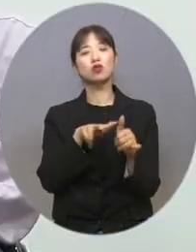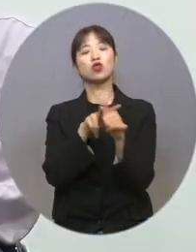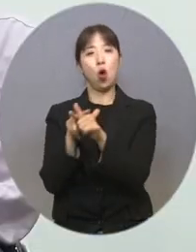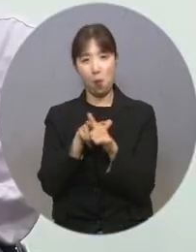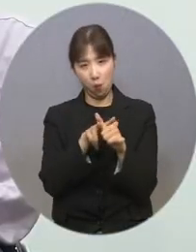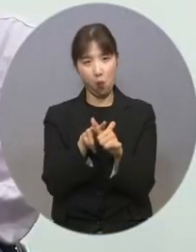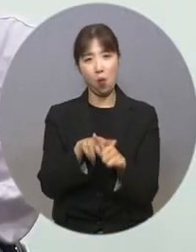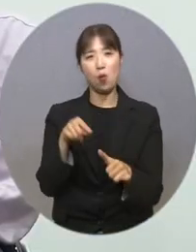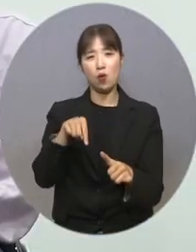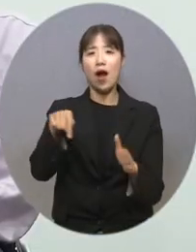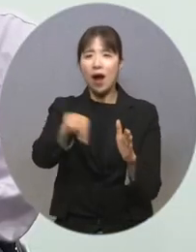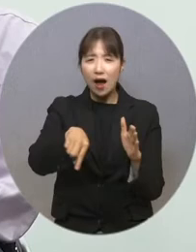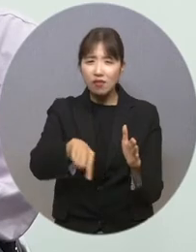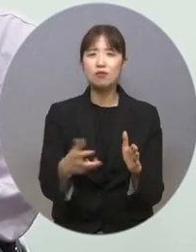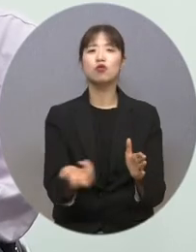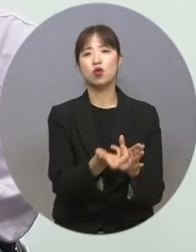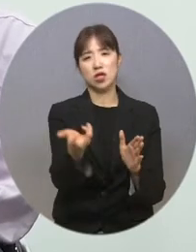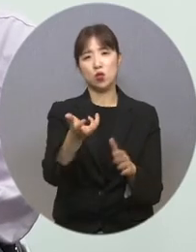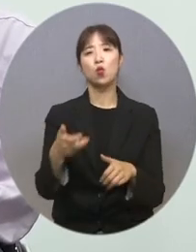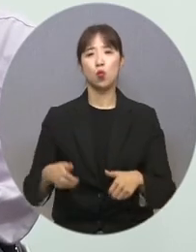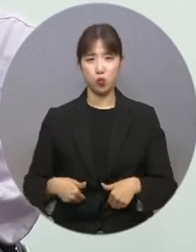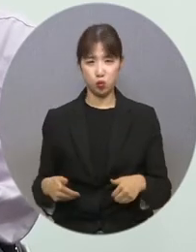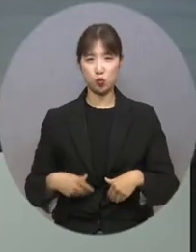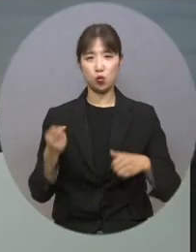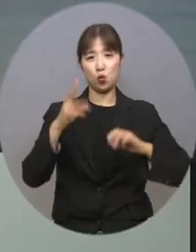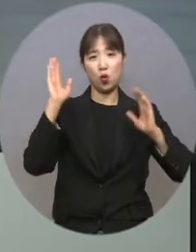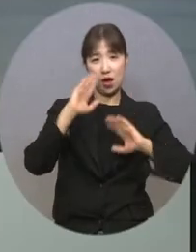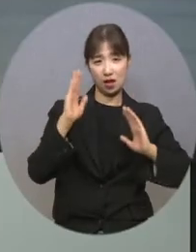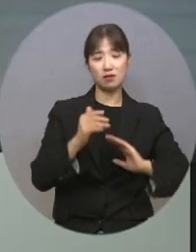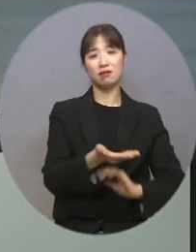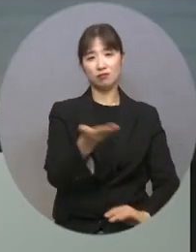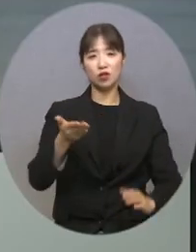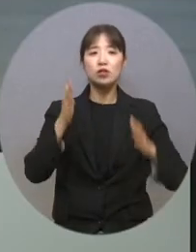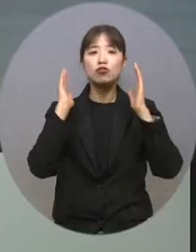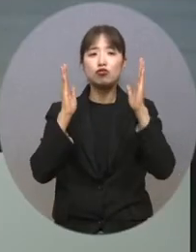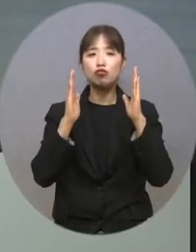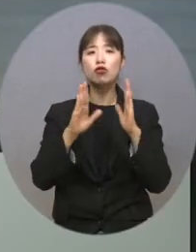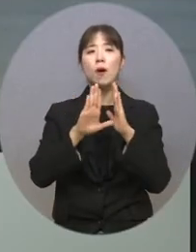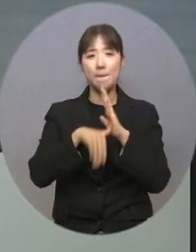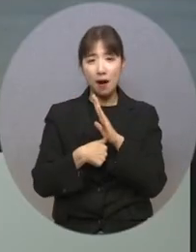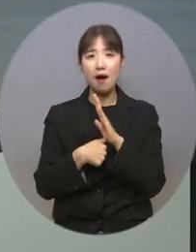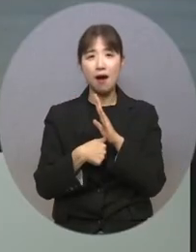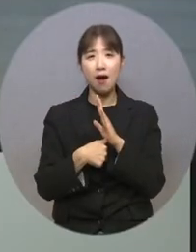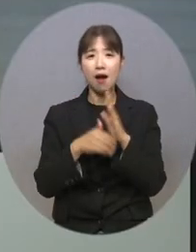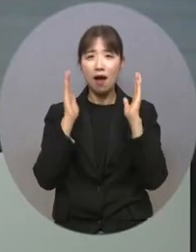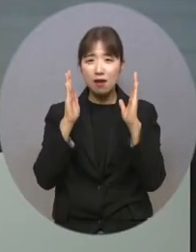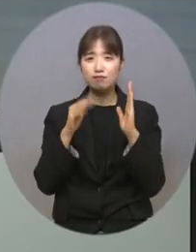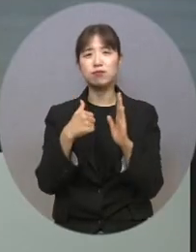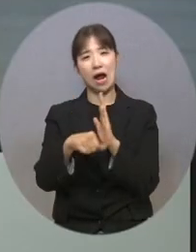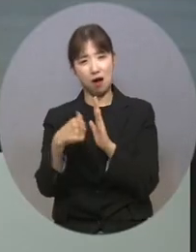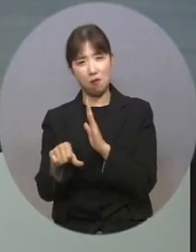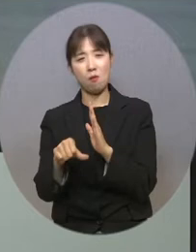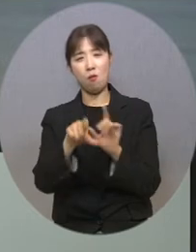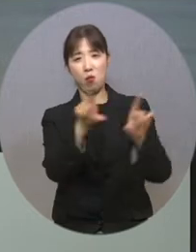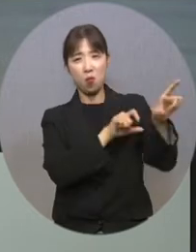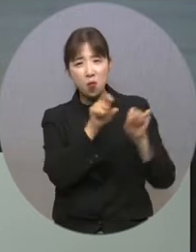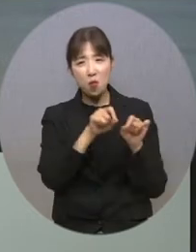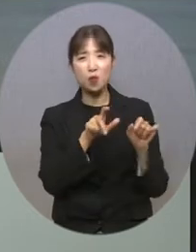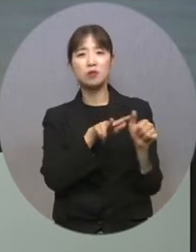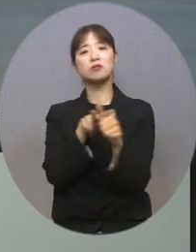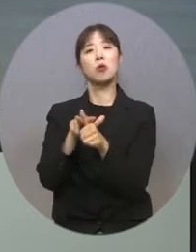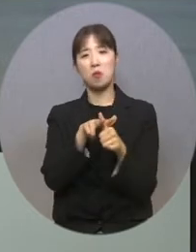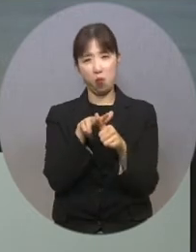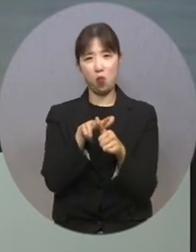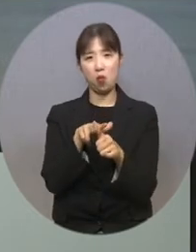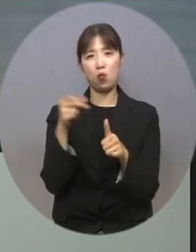안에서도 또 이동 하셔야 되고 우리도 학생분들은 수업에 있어서 학습자료 나 학습 정보를 또